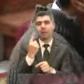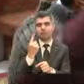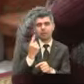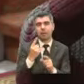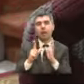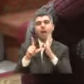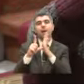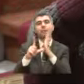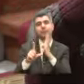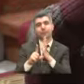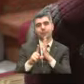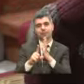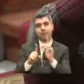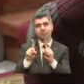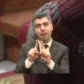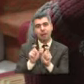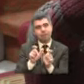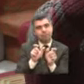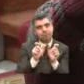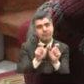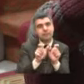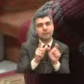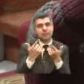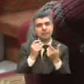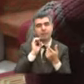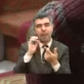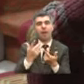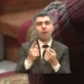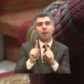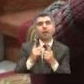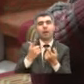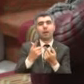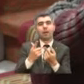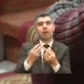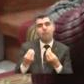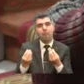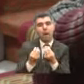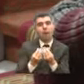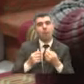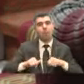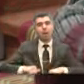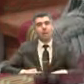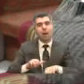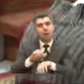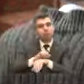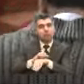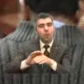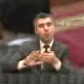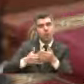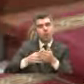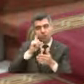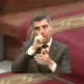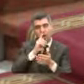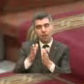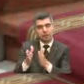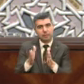اللي كيتعلق بالحمايه والوقايه من الفيضانات، الان هو قيد الدرس مع وزاره الداخليه للتوافق حول صيغه نهائيه. شكرا سيد